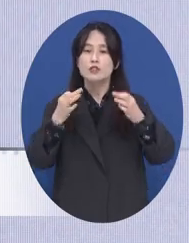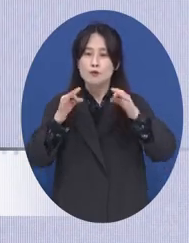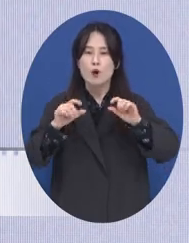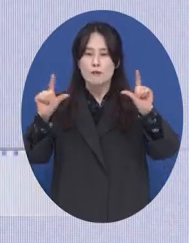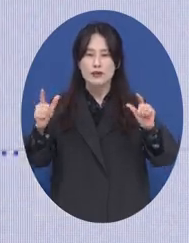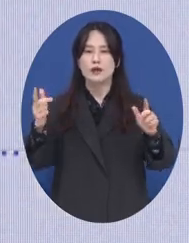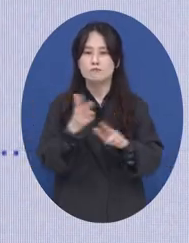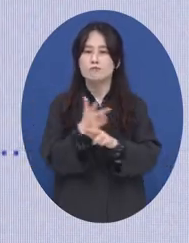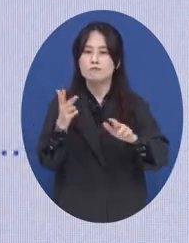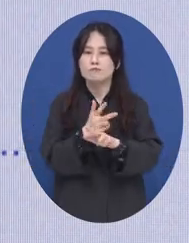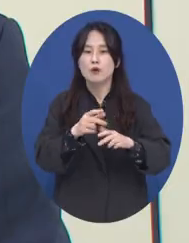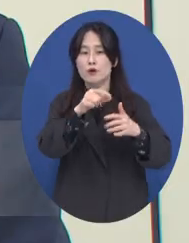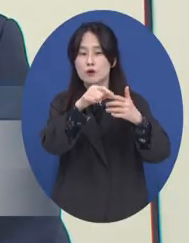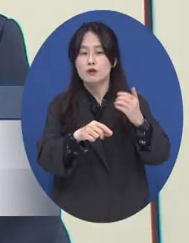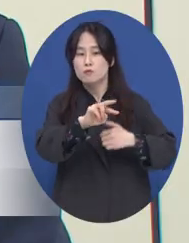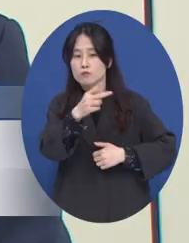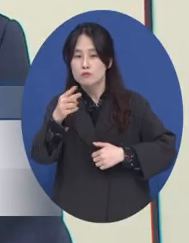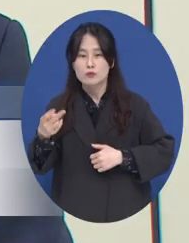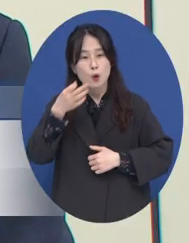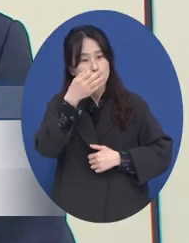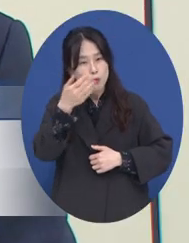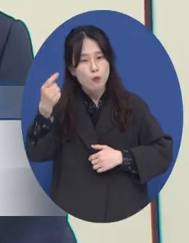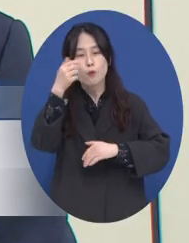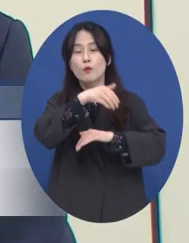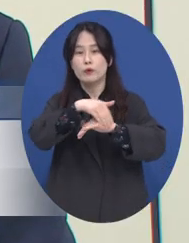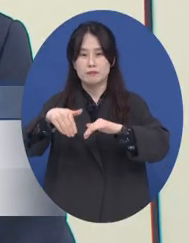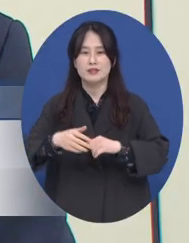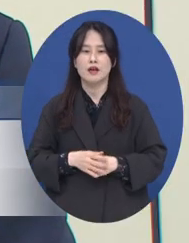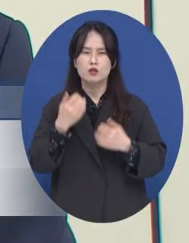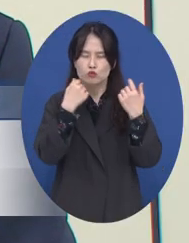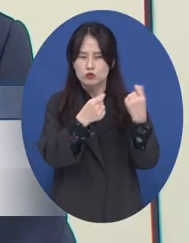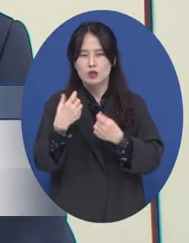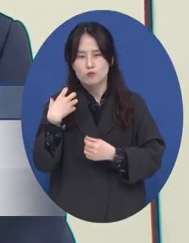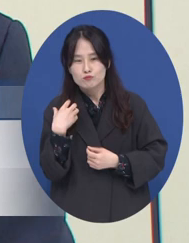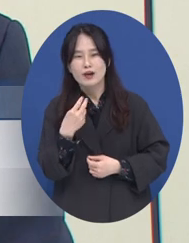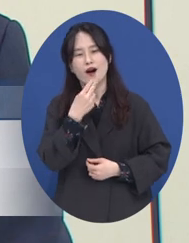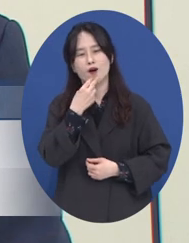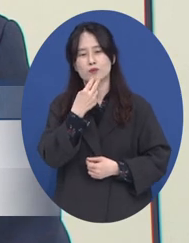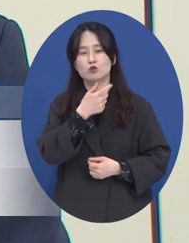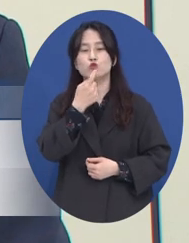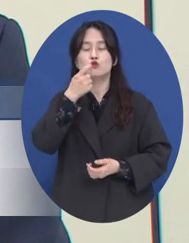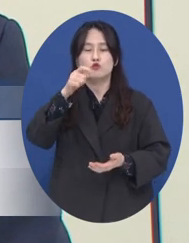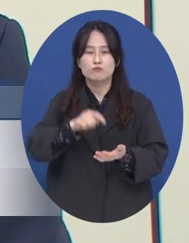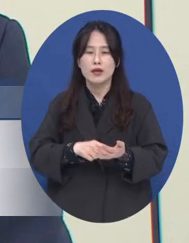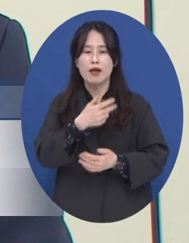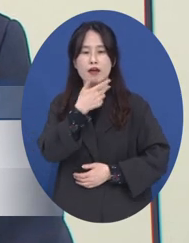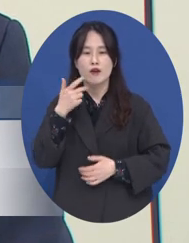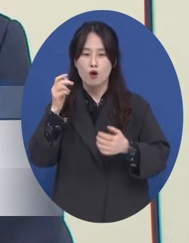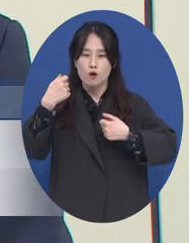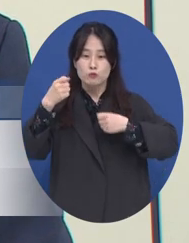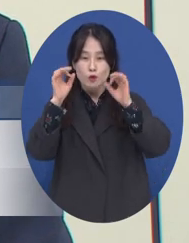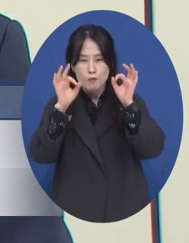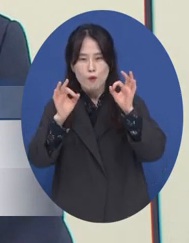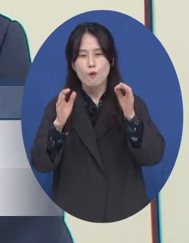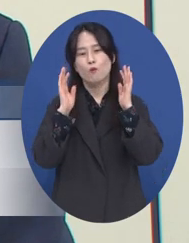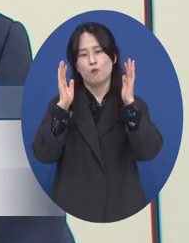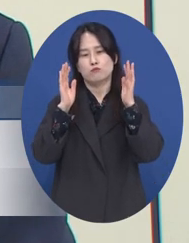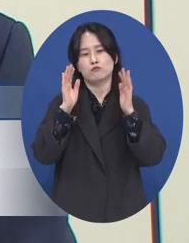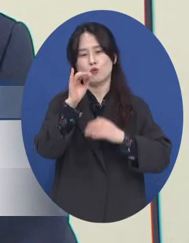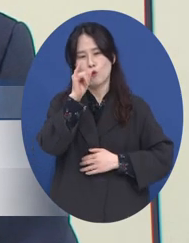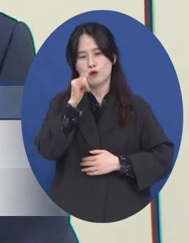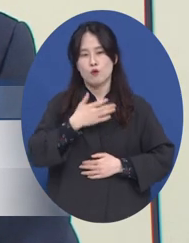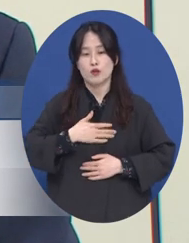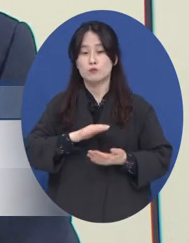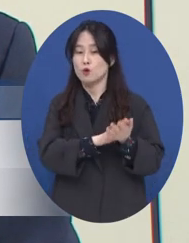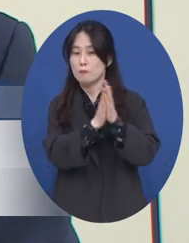공개될 예정입니다 누구나 부담없이 영어뮤지컬 보시며 공부도 하고 온라인 문화 생활로 기본 전하는